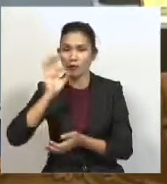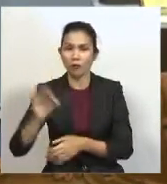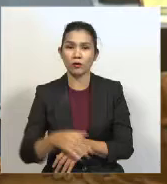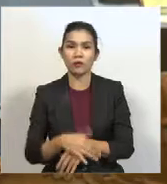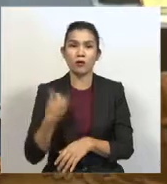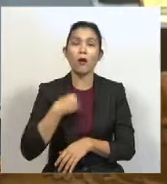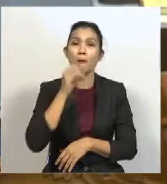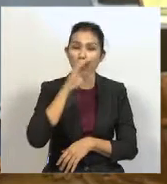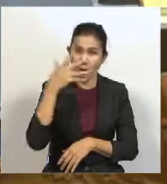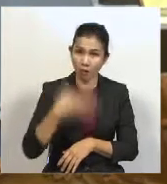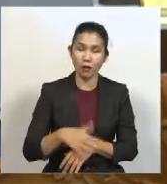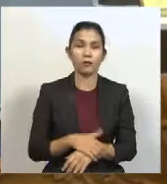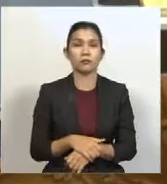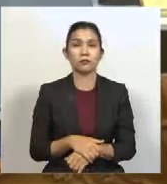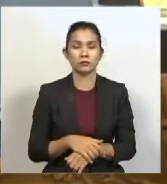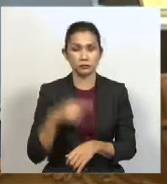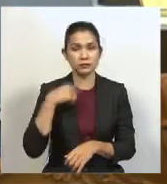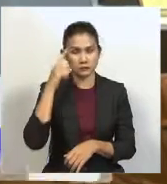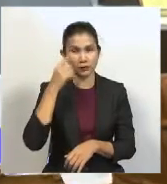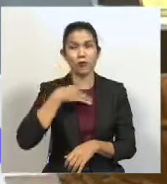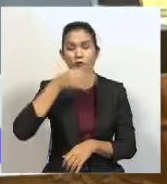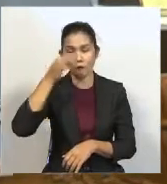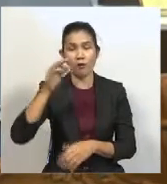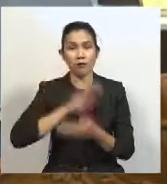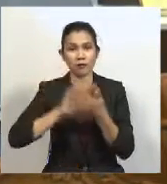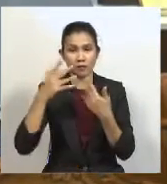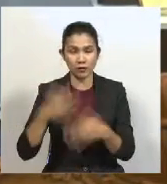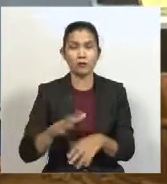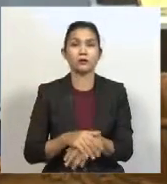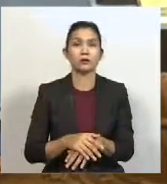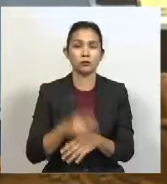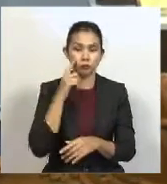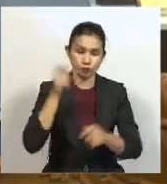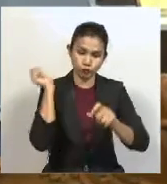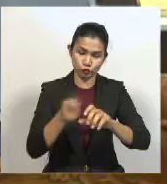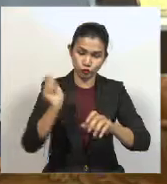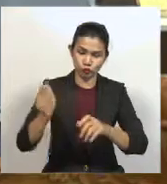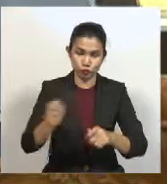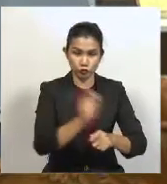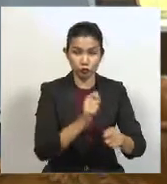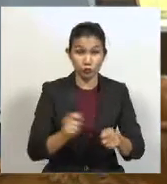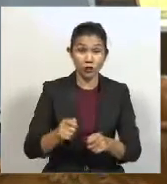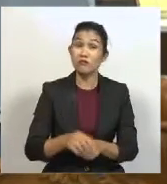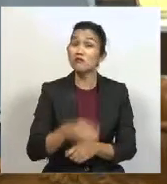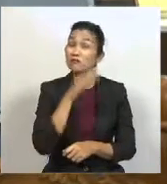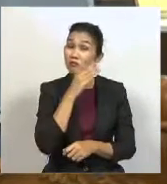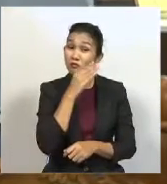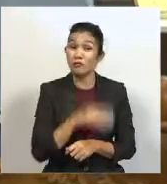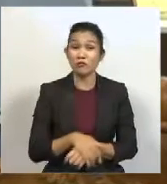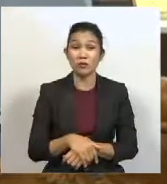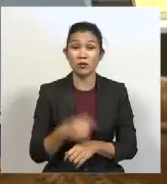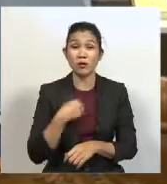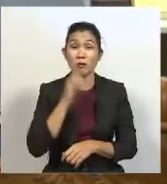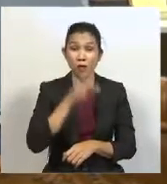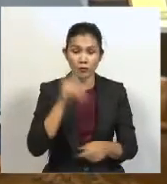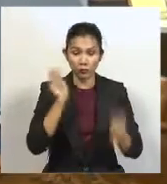มบอกแต่เมื่อวานแล้วนะครับก็น่าจะไปแจ้งความแล้วนะครับแล้วก็ทุบก็ส่วนทุบมิฉะนั้นแล้วนะครับถ้าเราบ